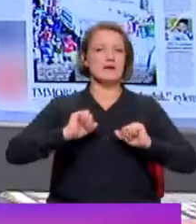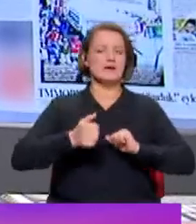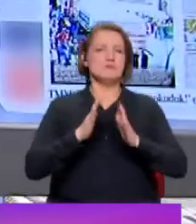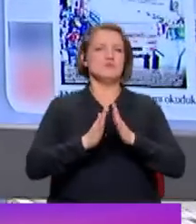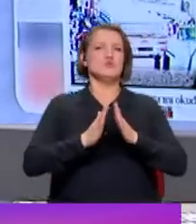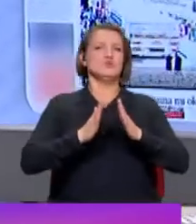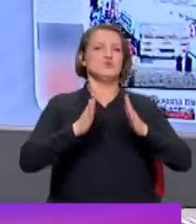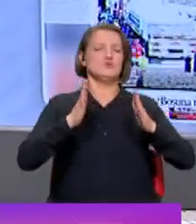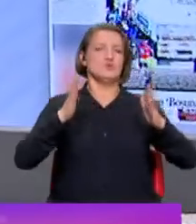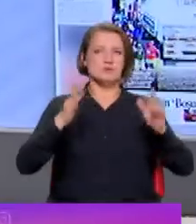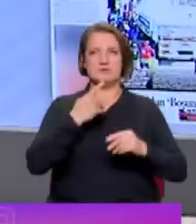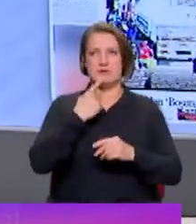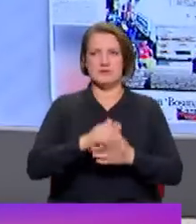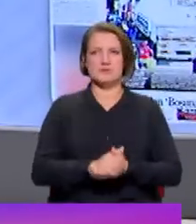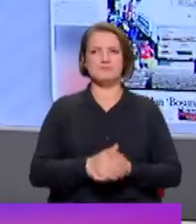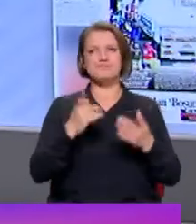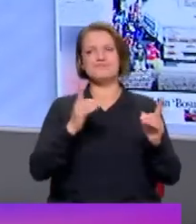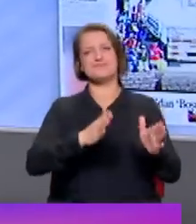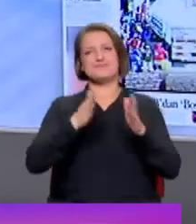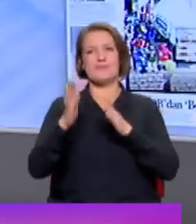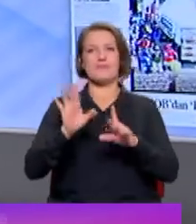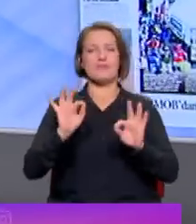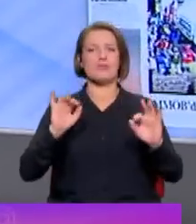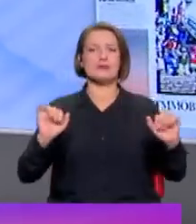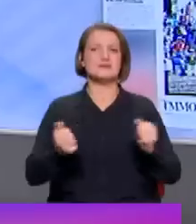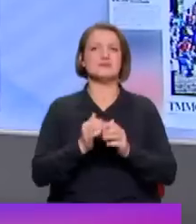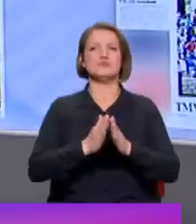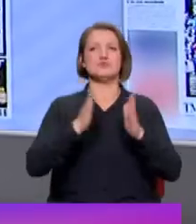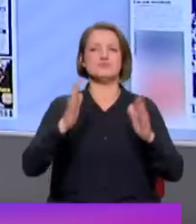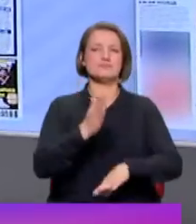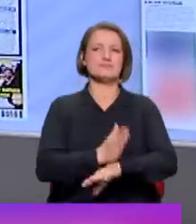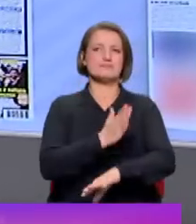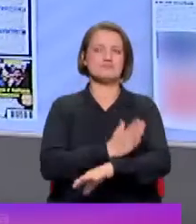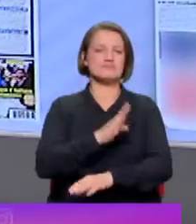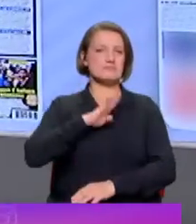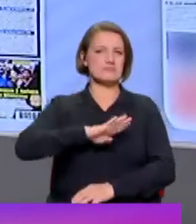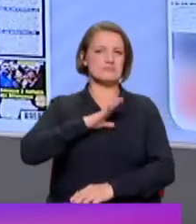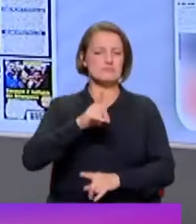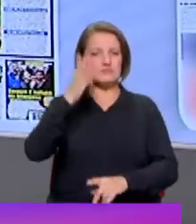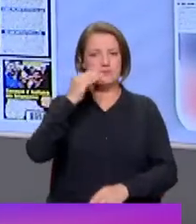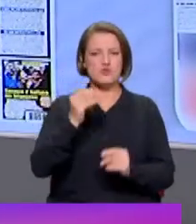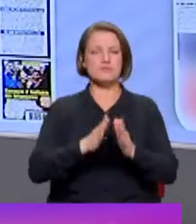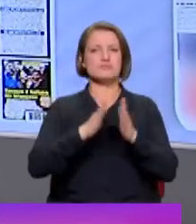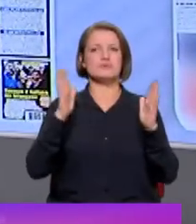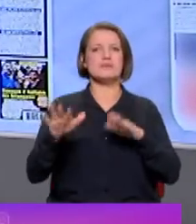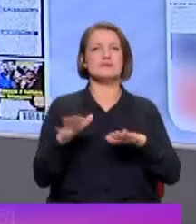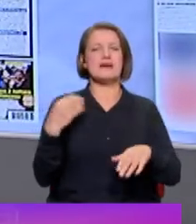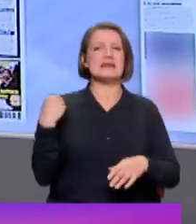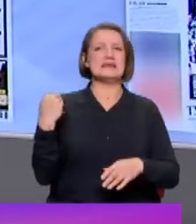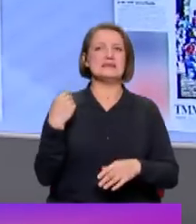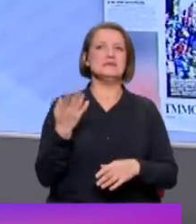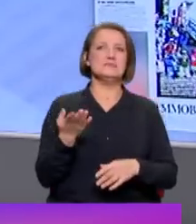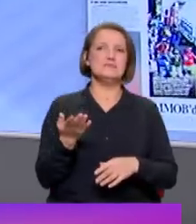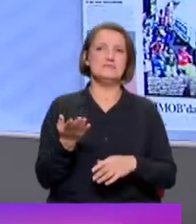büyüdükçe büyüdüğünü söylüyor tabii bir tarafta böyle bir kriz büyürken vatandaşın derdi bu anlamda çok büyükken depremle yeni bir boyut